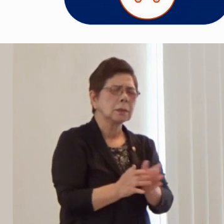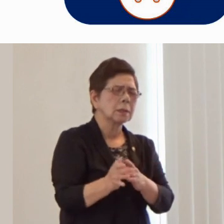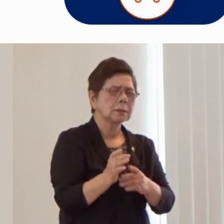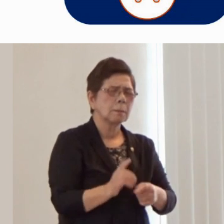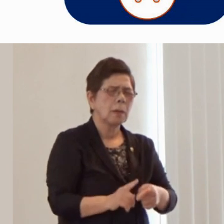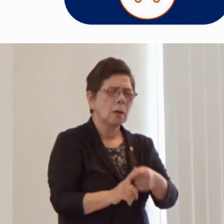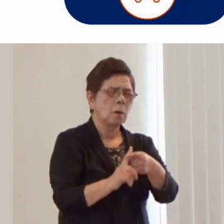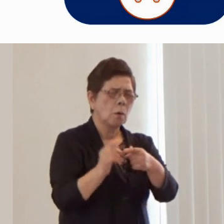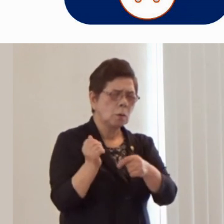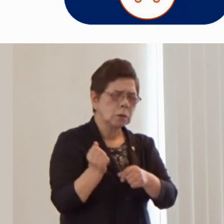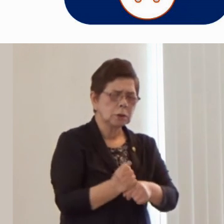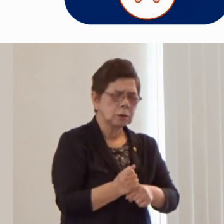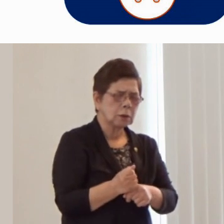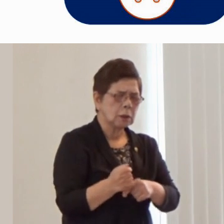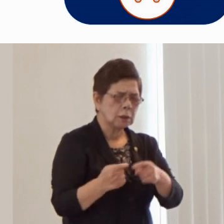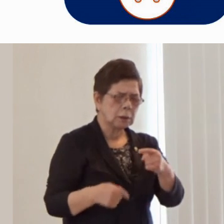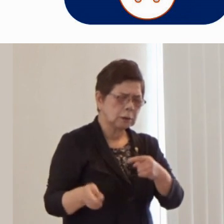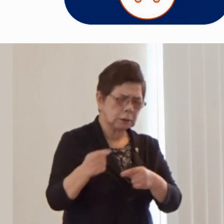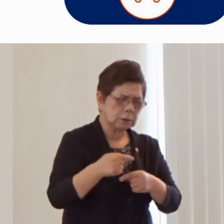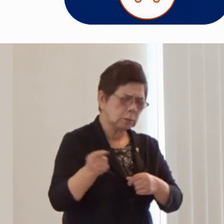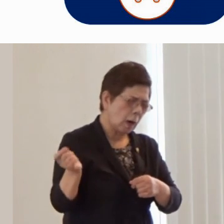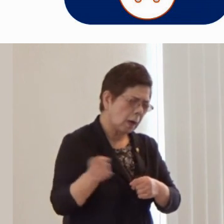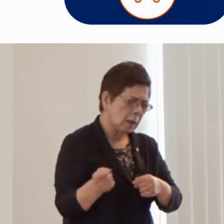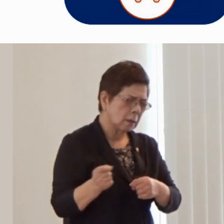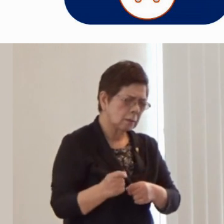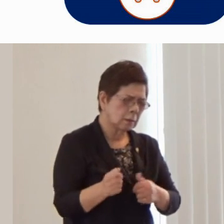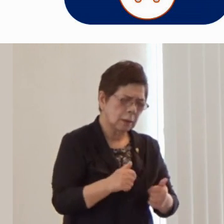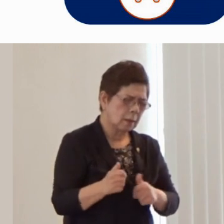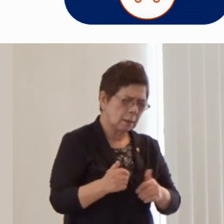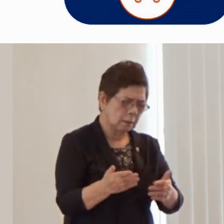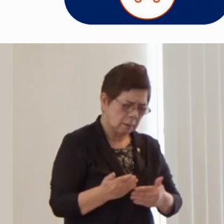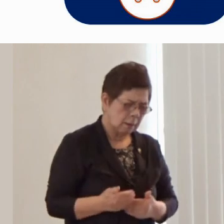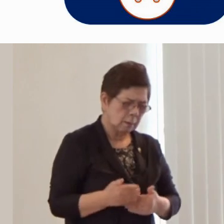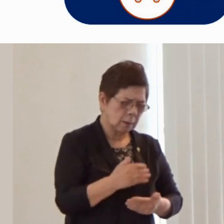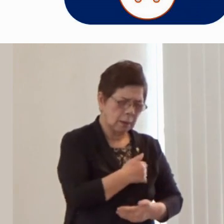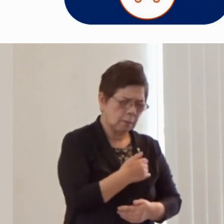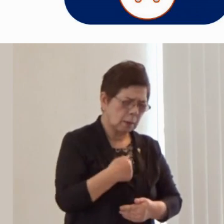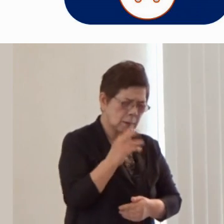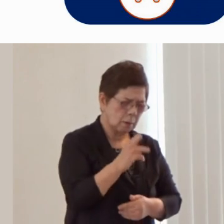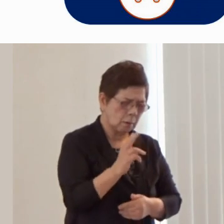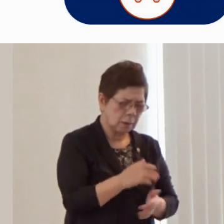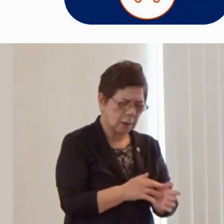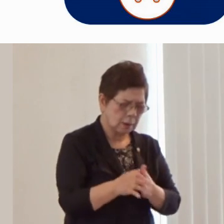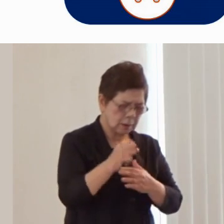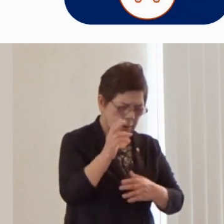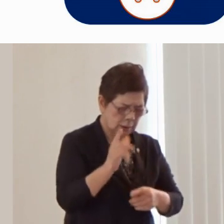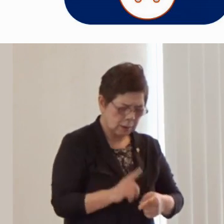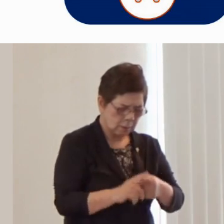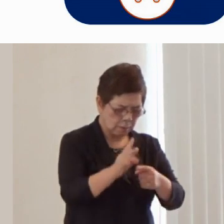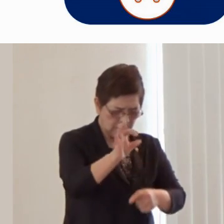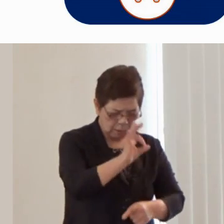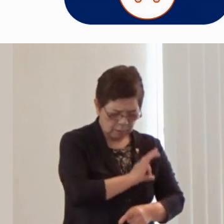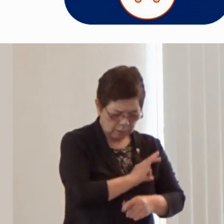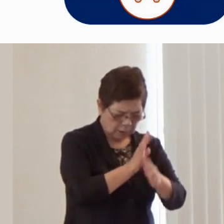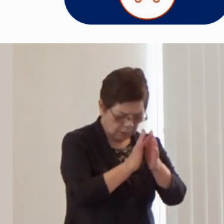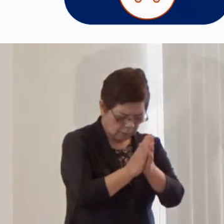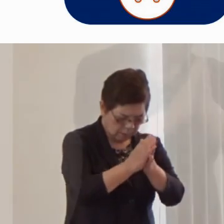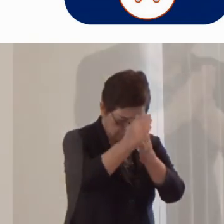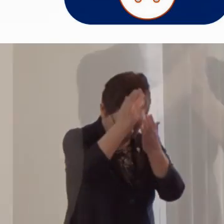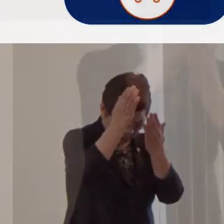される日が一日も早く参りますように、イエス・キリストのお名前によってお祈りをいたします。アーメン。